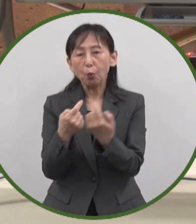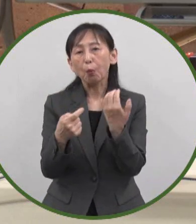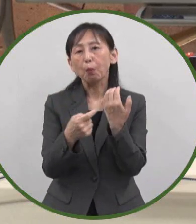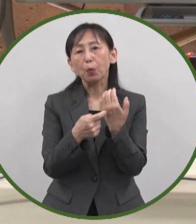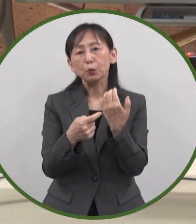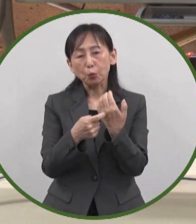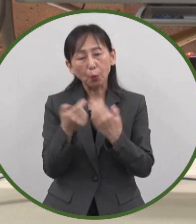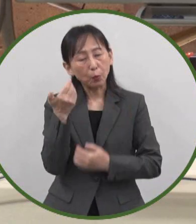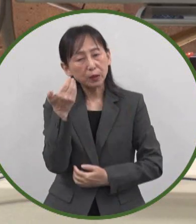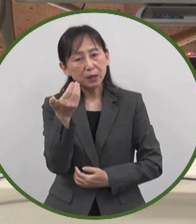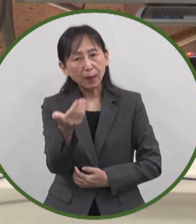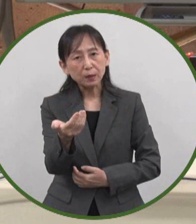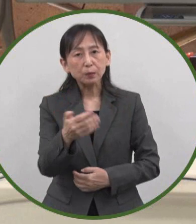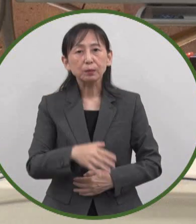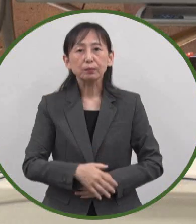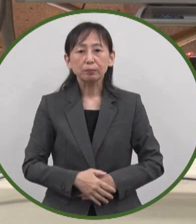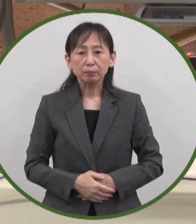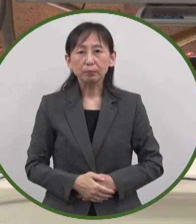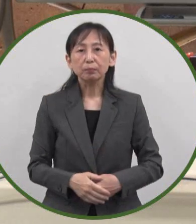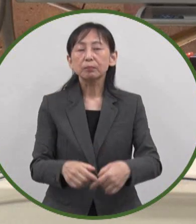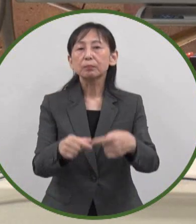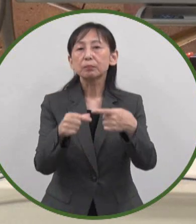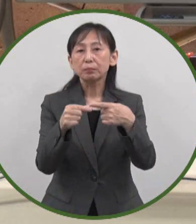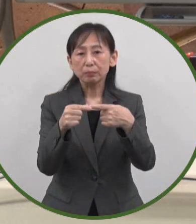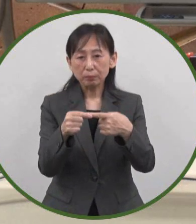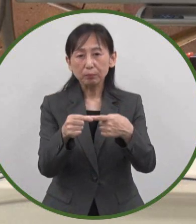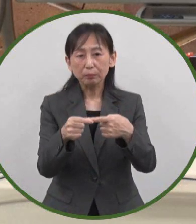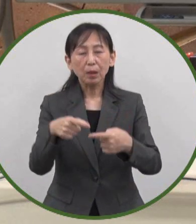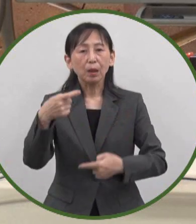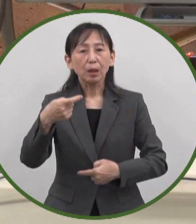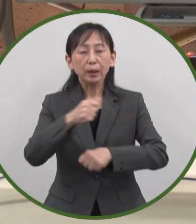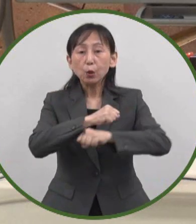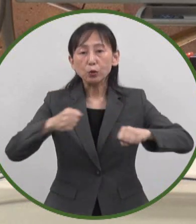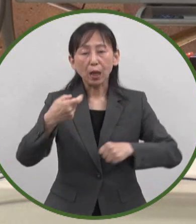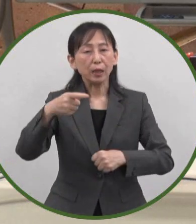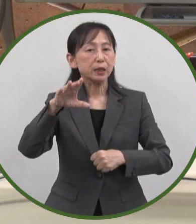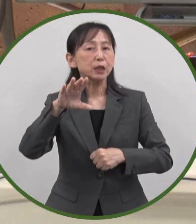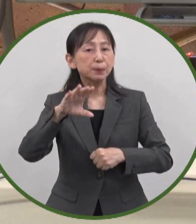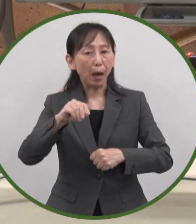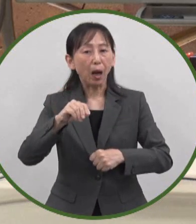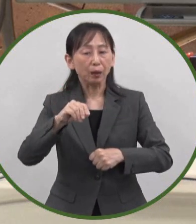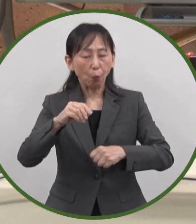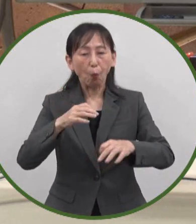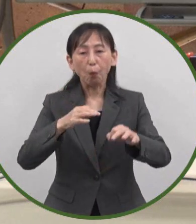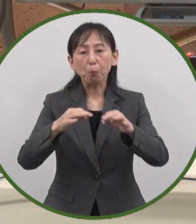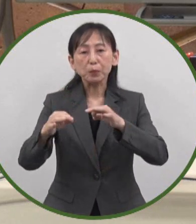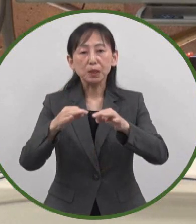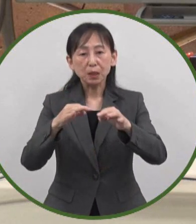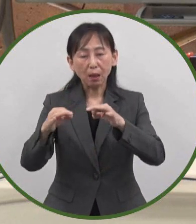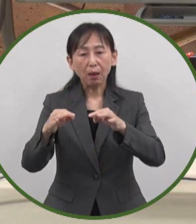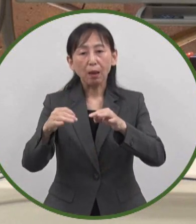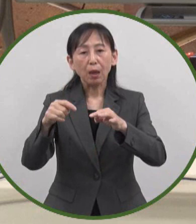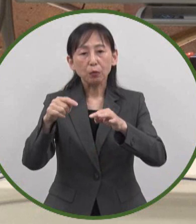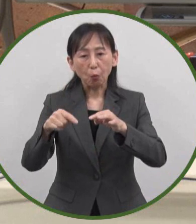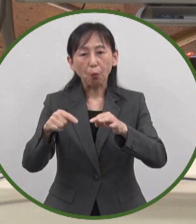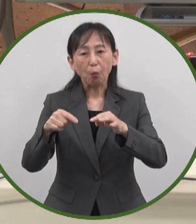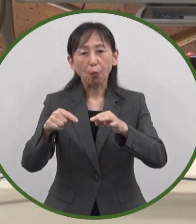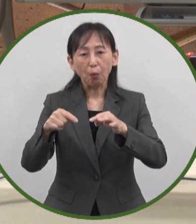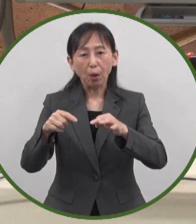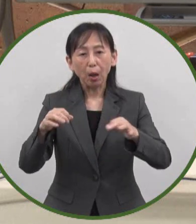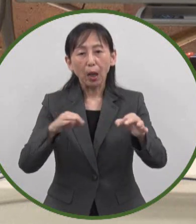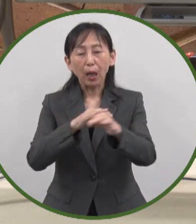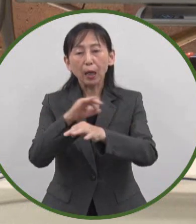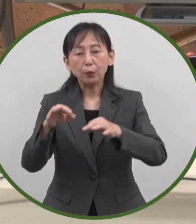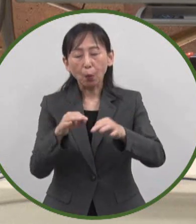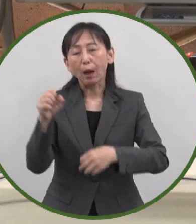たいと思うんですが、まずが1万平方メートルの 部分の営業を、まあ、